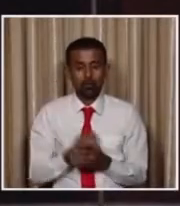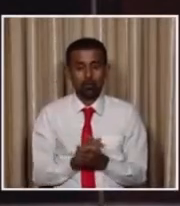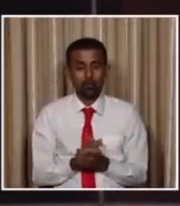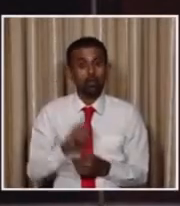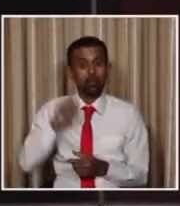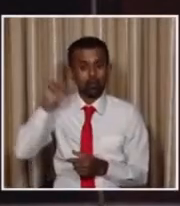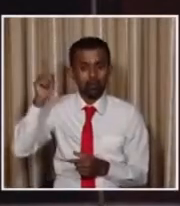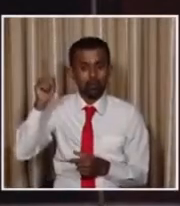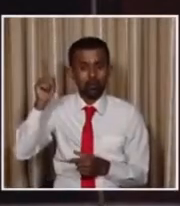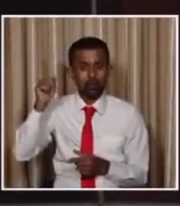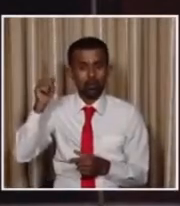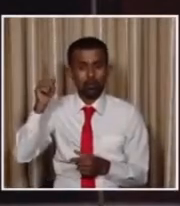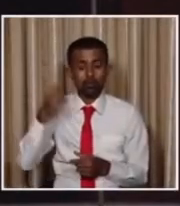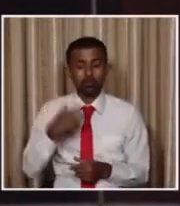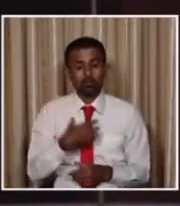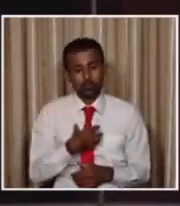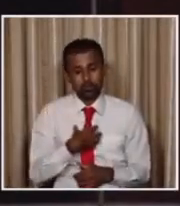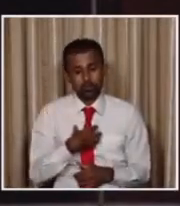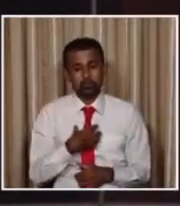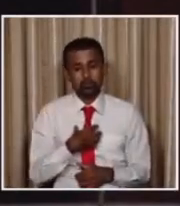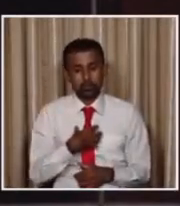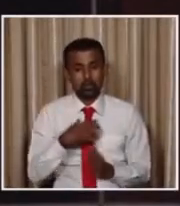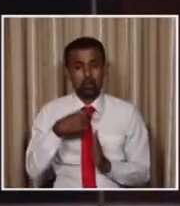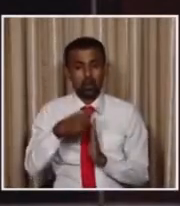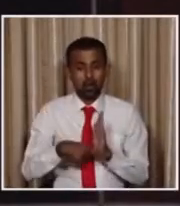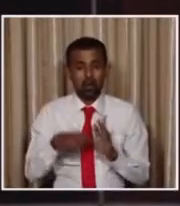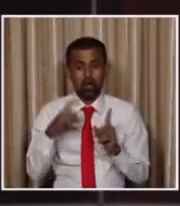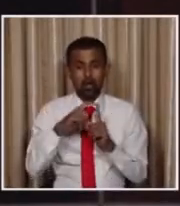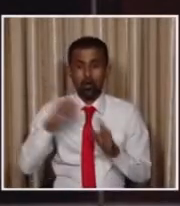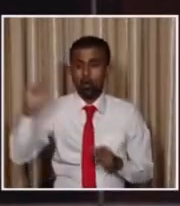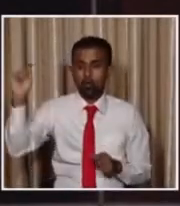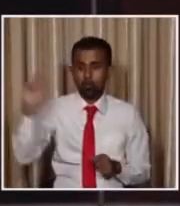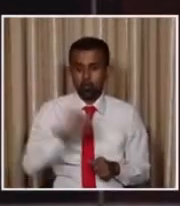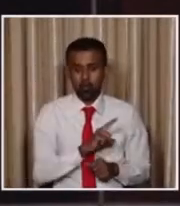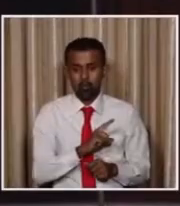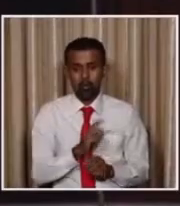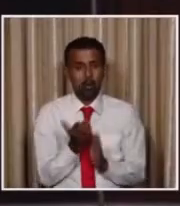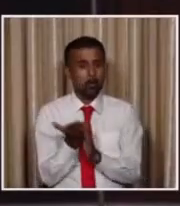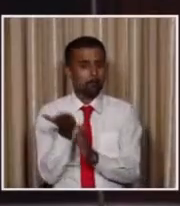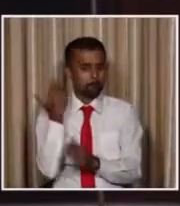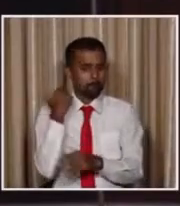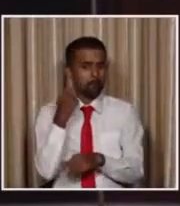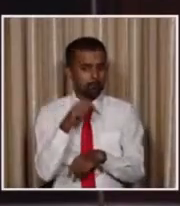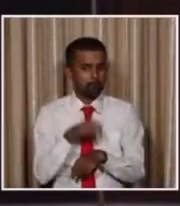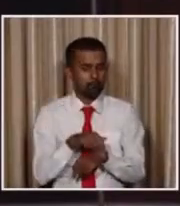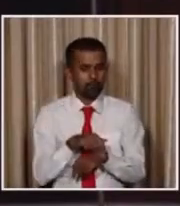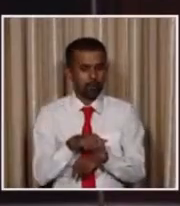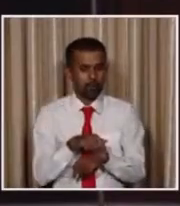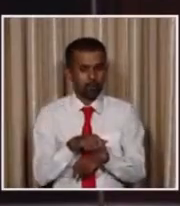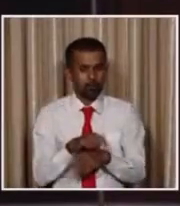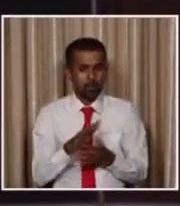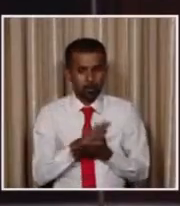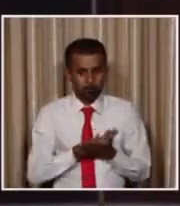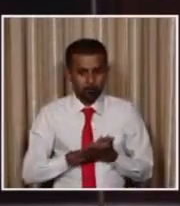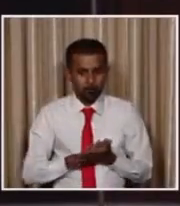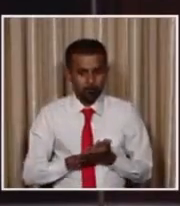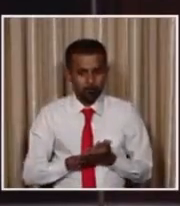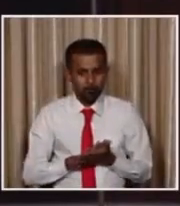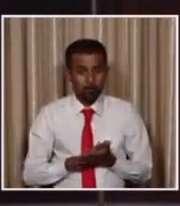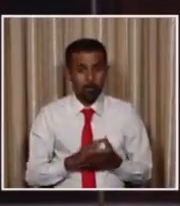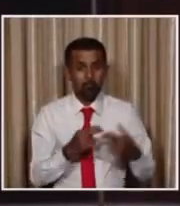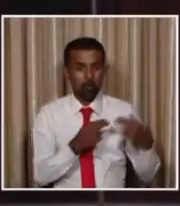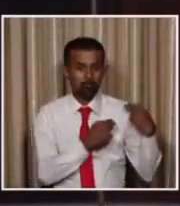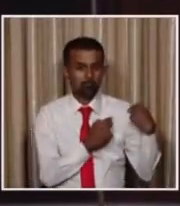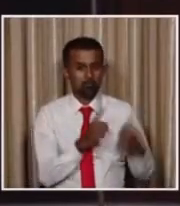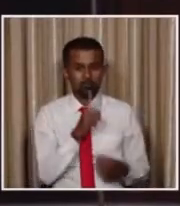එහෙ ඉඳලා අපාදුකක් විඳලා ලංකාවට ඩොලර් එවනවා. පහුගිය අවස්ථාවක මම දුවට පැහැදිලිව